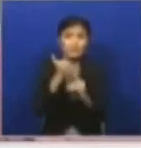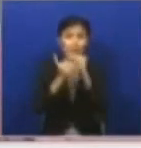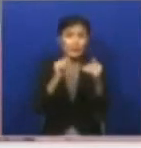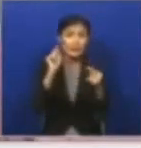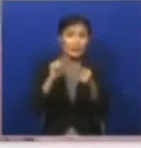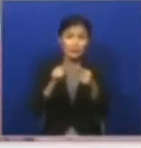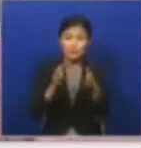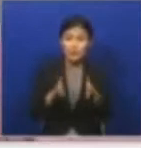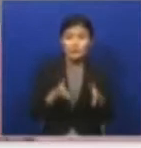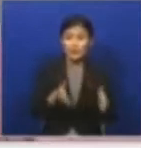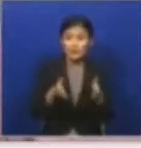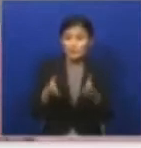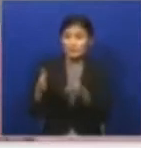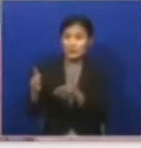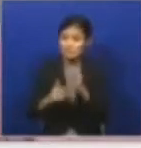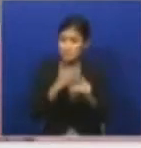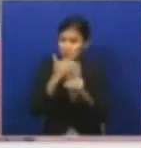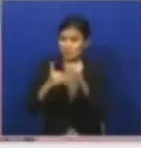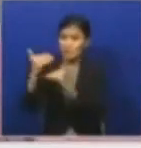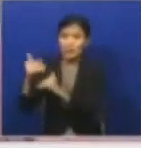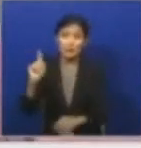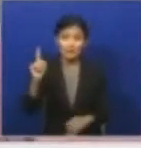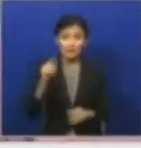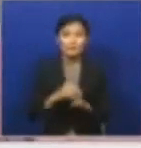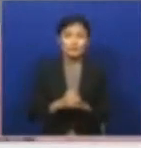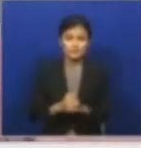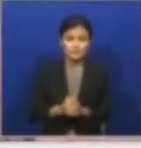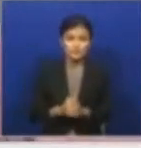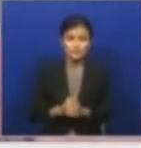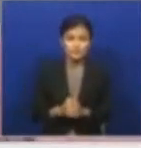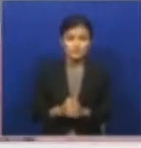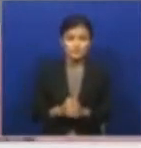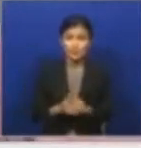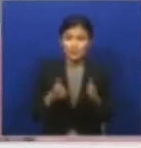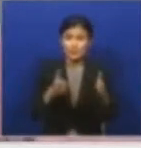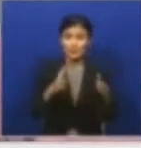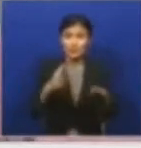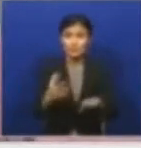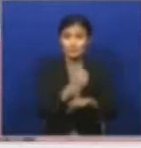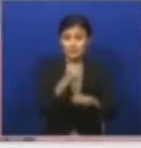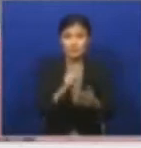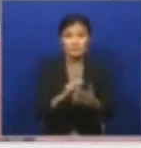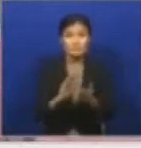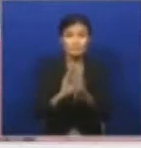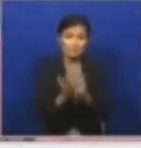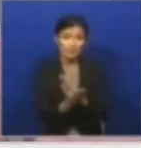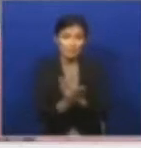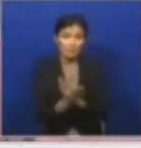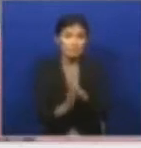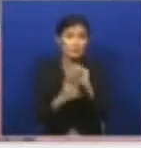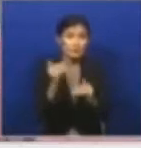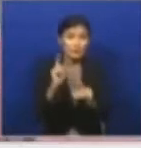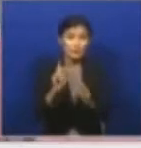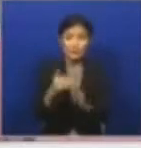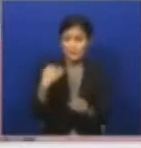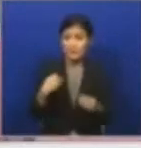ต่างๆให้เกิดผลดังต่อไปนี้ในด้านการเมืองเนี่ยเขียนไว้ผมมีอยู่